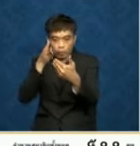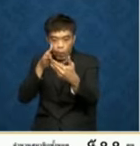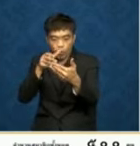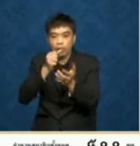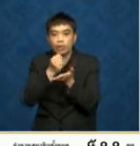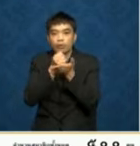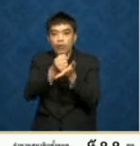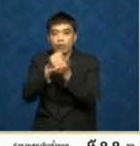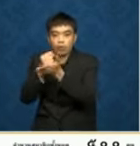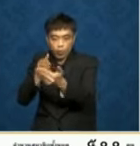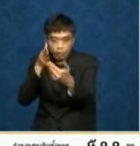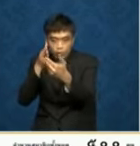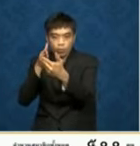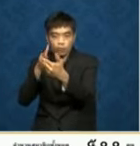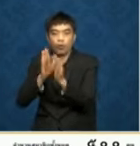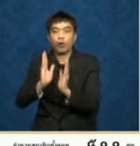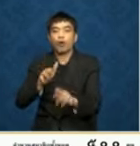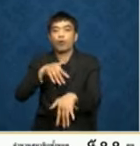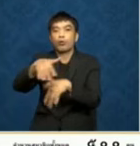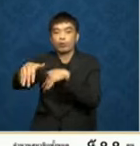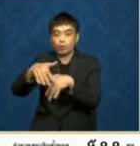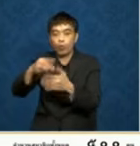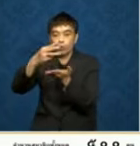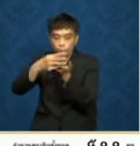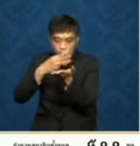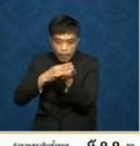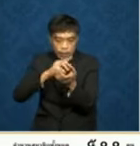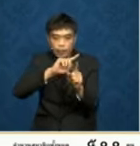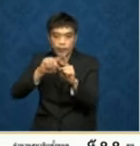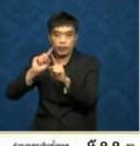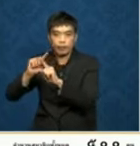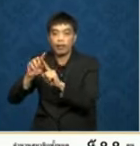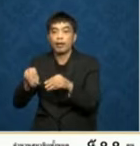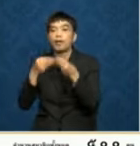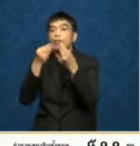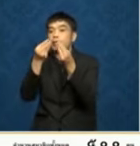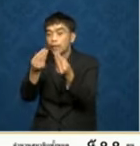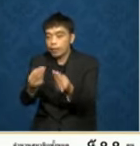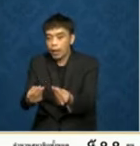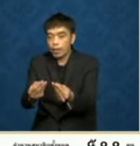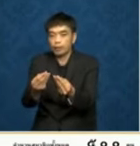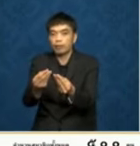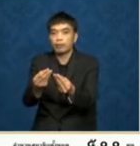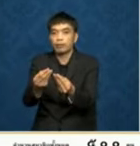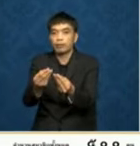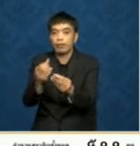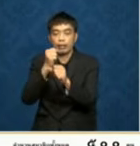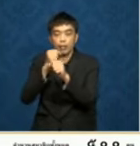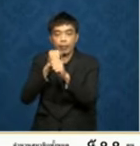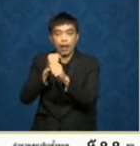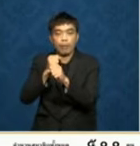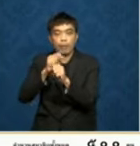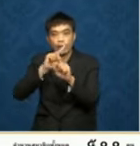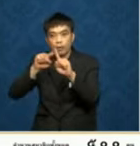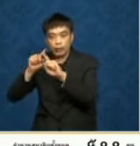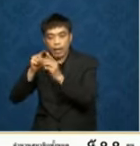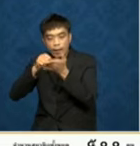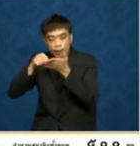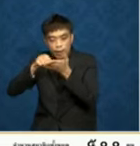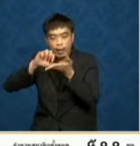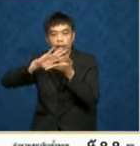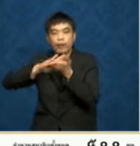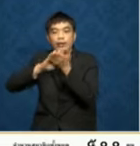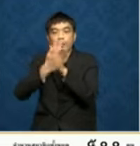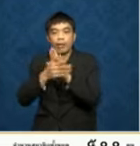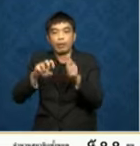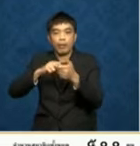ประชาสน ทำงานด้านการวิชาการ ขอมลดวิชาการเพื่ที่จะนำมา แวงว่า ทำ ongoing başประกอบของการแก้ไขปัหาน